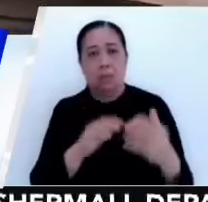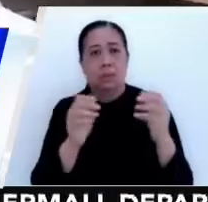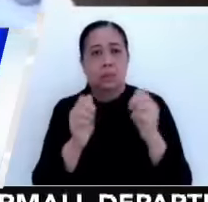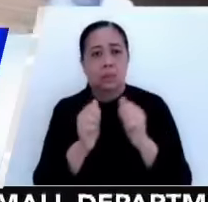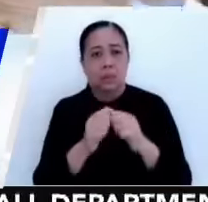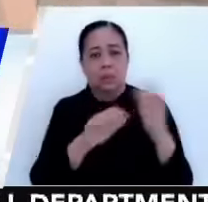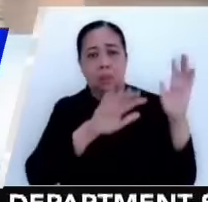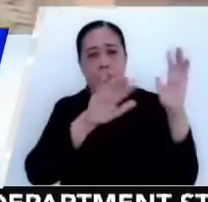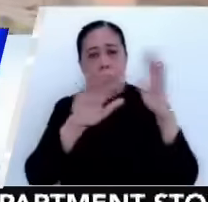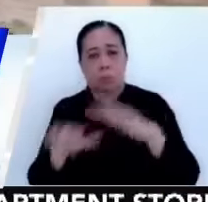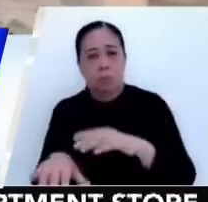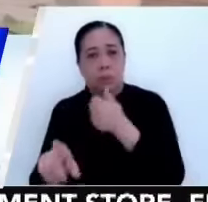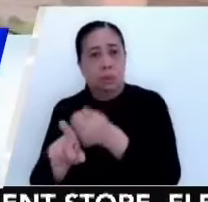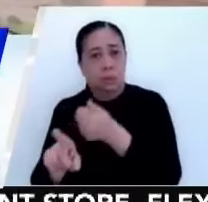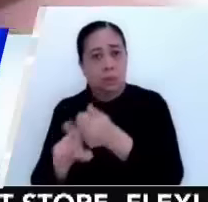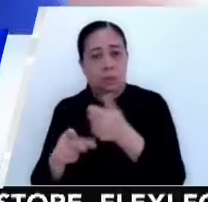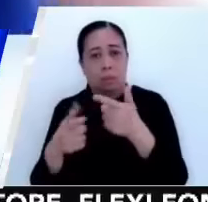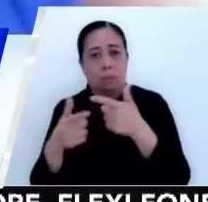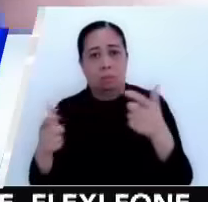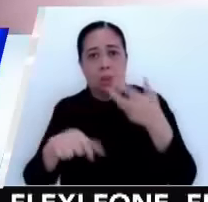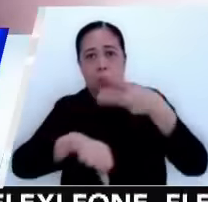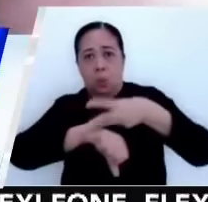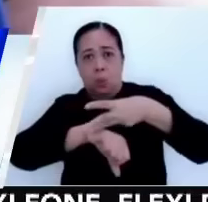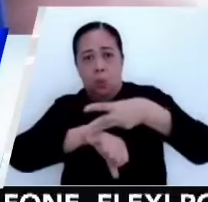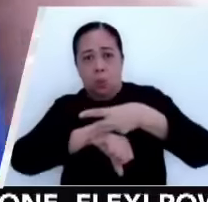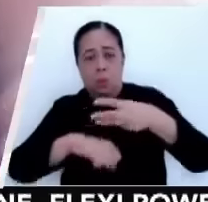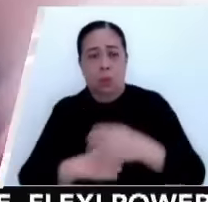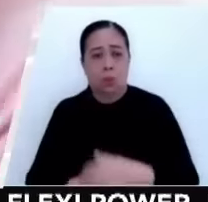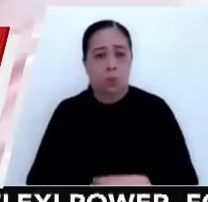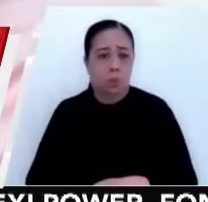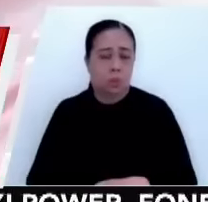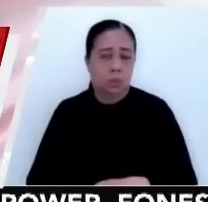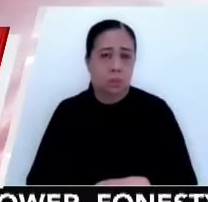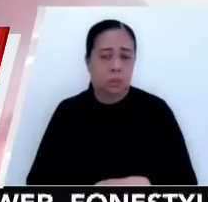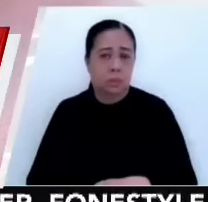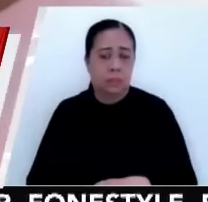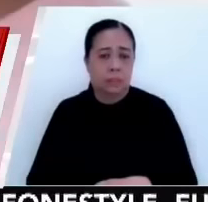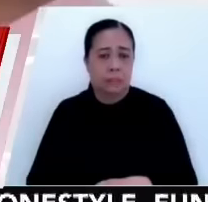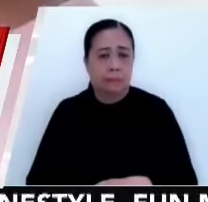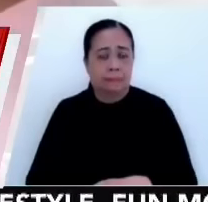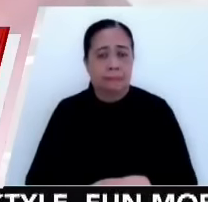siya ng malaking kahoy. Akala ko po kanapulay ko na po.